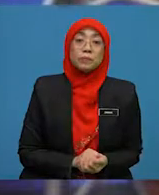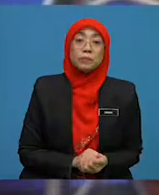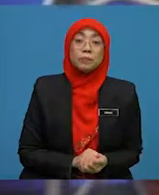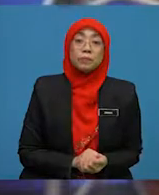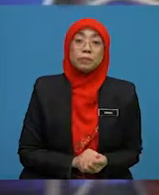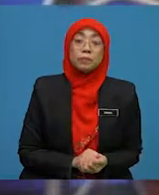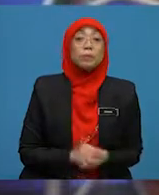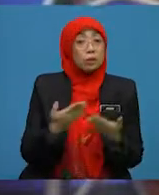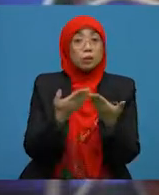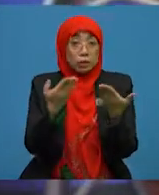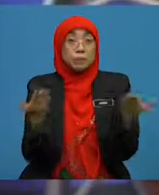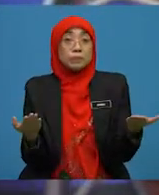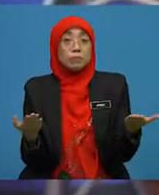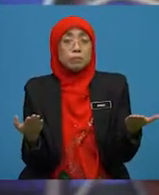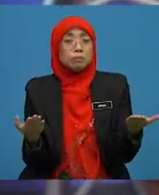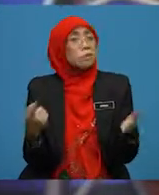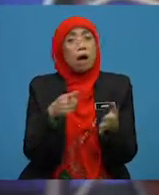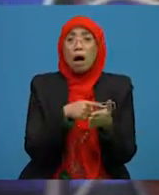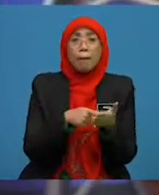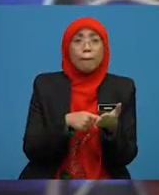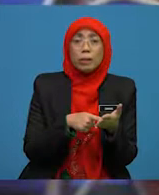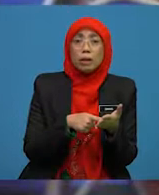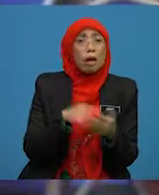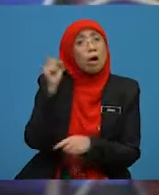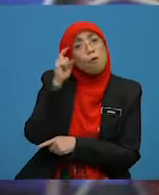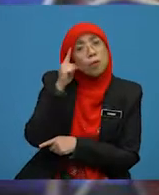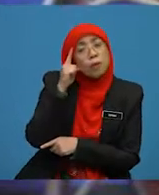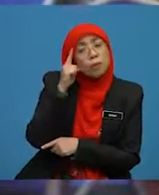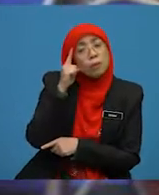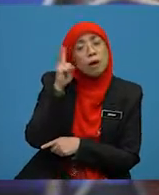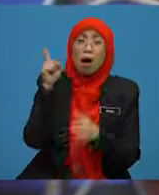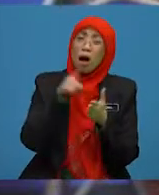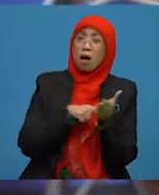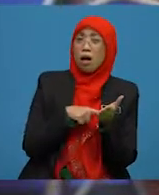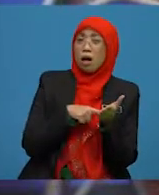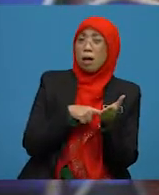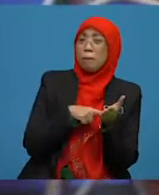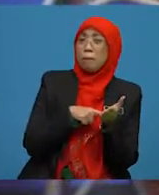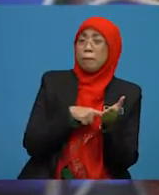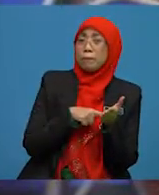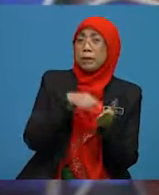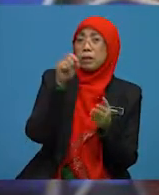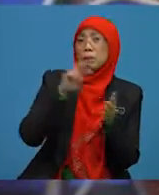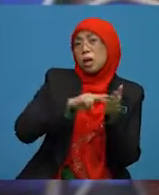Para pelajar sekalian, apakah yang anda boleh tafsirkan dengan semantik?